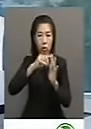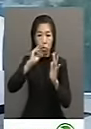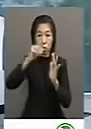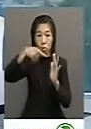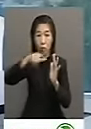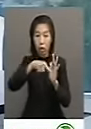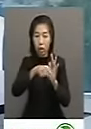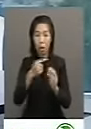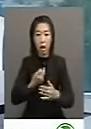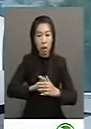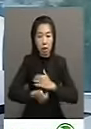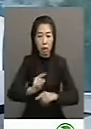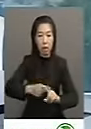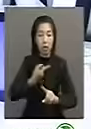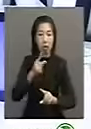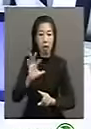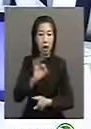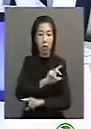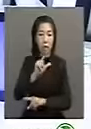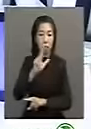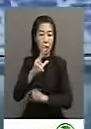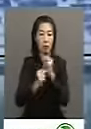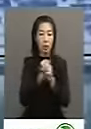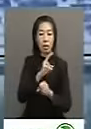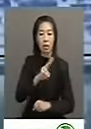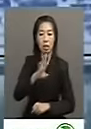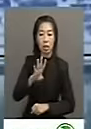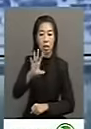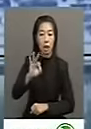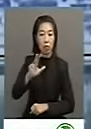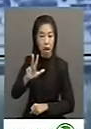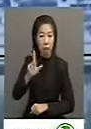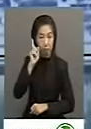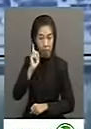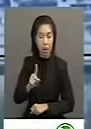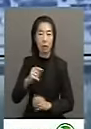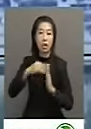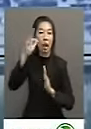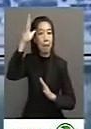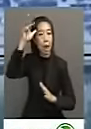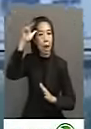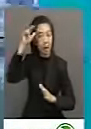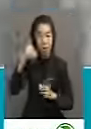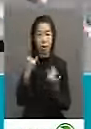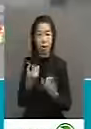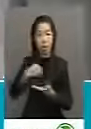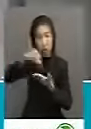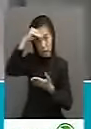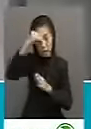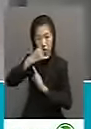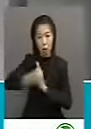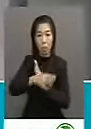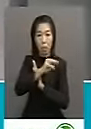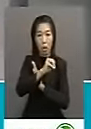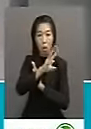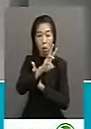กิดเมื่อวันที่23กันยายน2493พื้นเพเป็นชาวจังหวัดลำปางค่ะการศึกษาจบชั้นมัธยมศึก